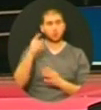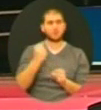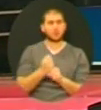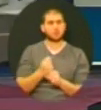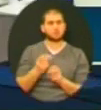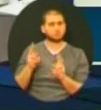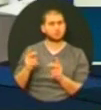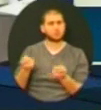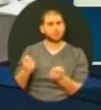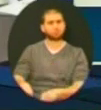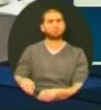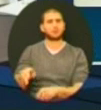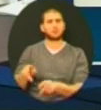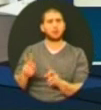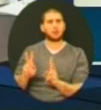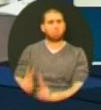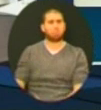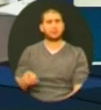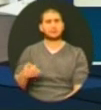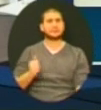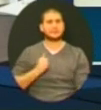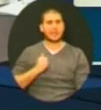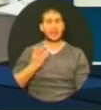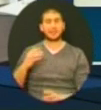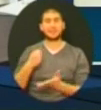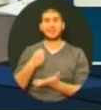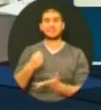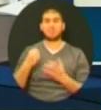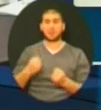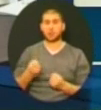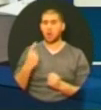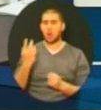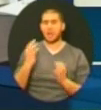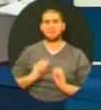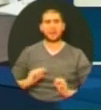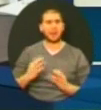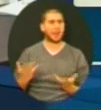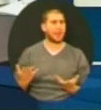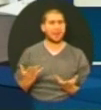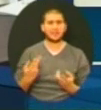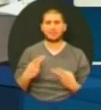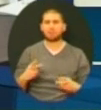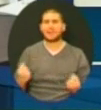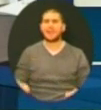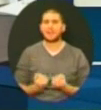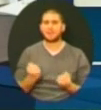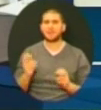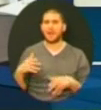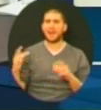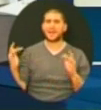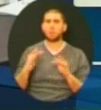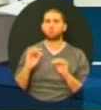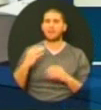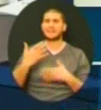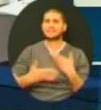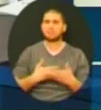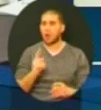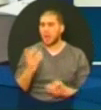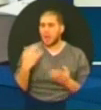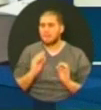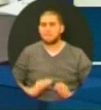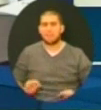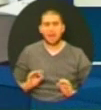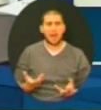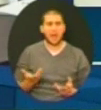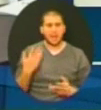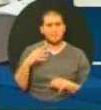צהל. פשוט סרס, תקציב הביטחון היה במקום שבו לא היה בשביל להתאמן כנגד איום בלבנון של החיזבאללה, לא היה או